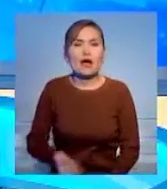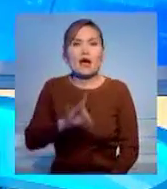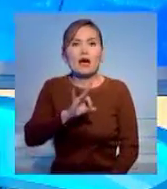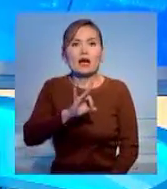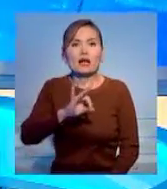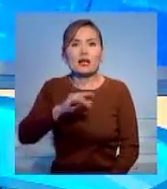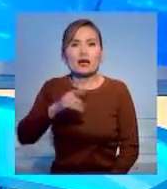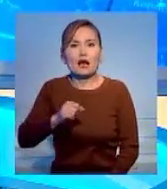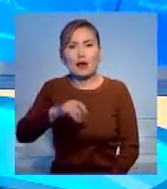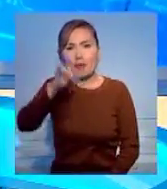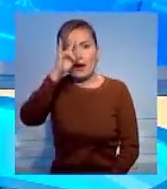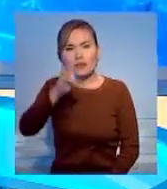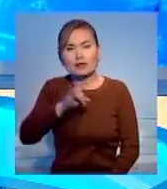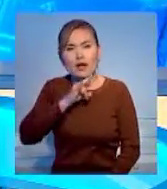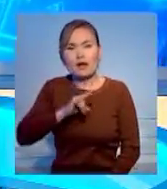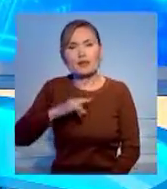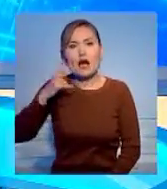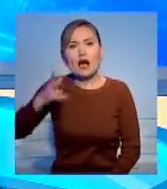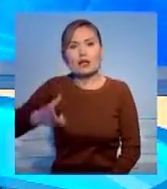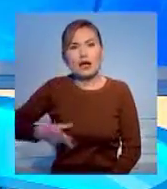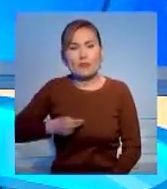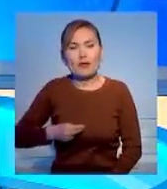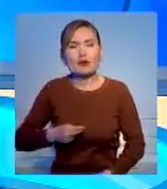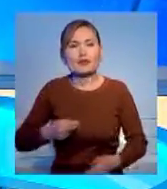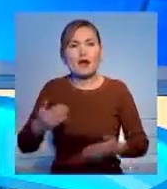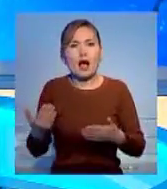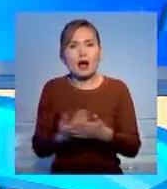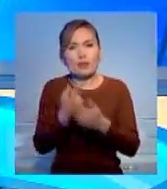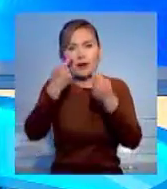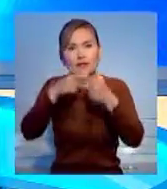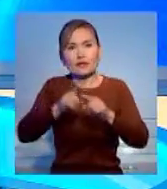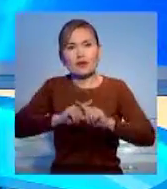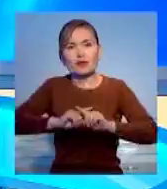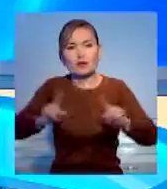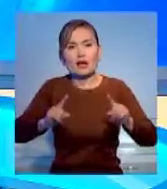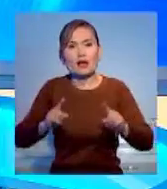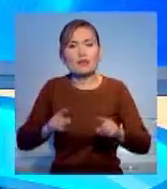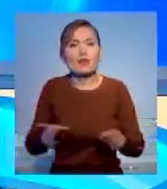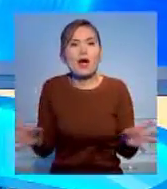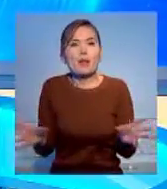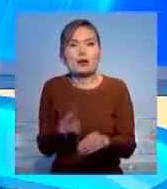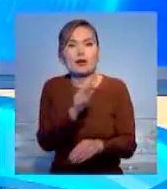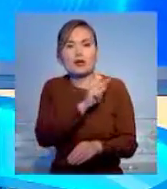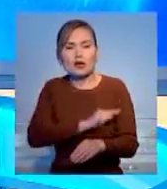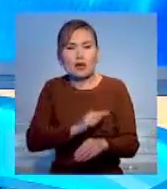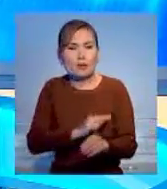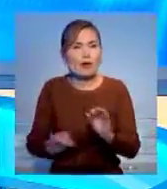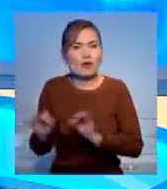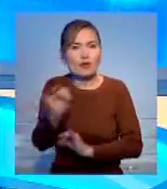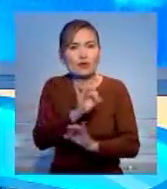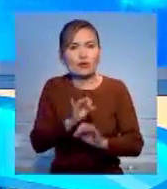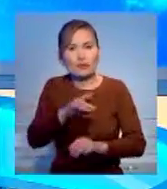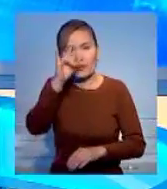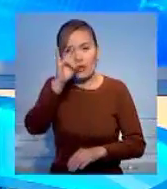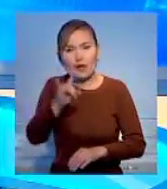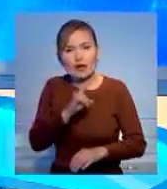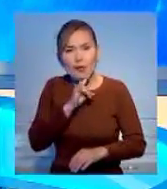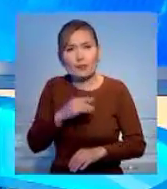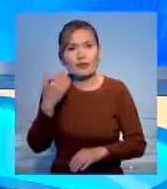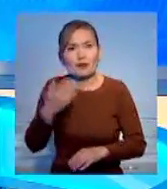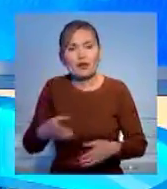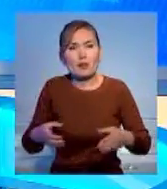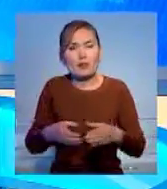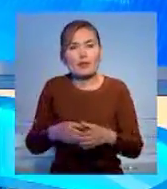Ал Ригада, Казахстан мен Латвия арасындағы ақпараттық технологиялар және инновация саласы жөндегі серктестік жай талқыланды. Сонда қазақстандық